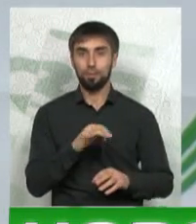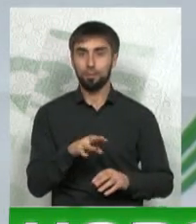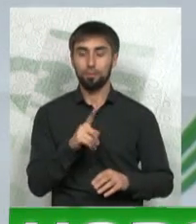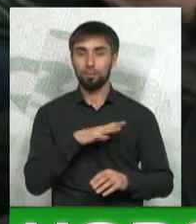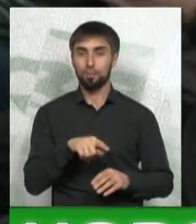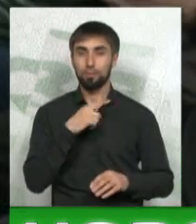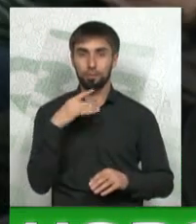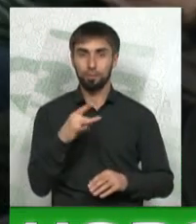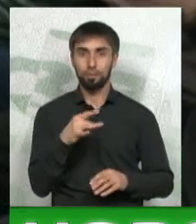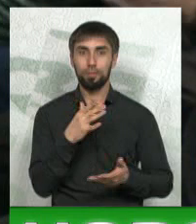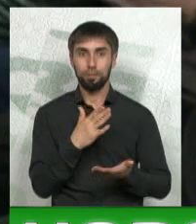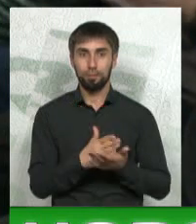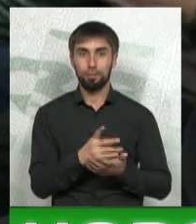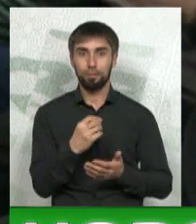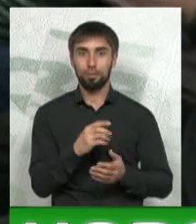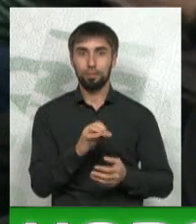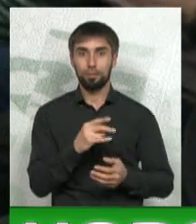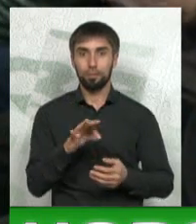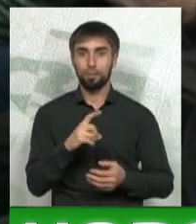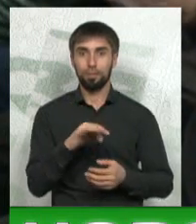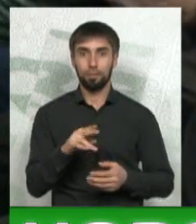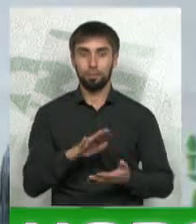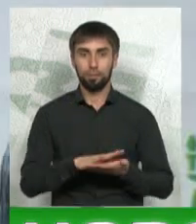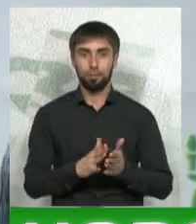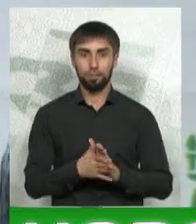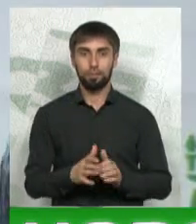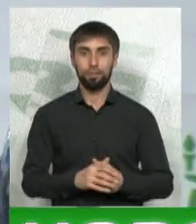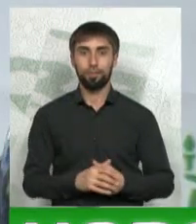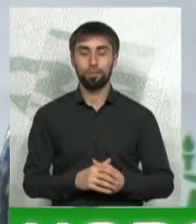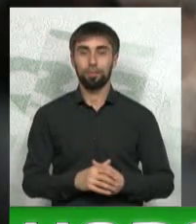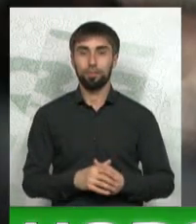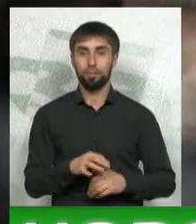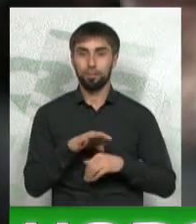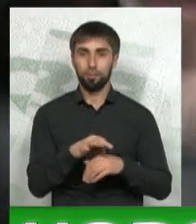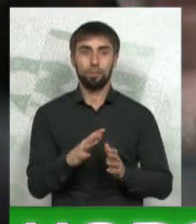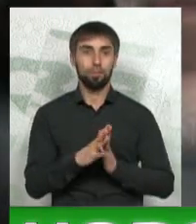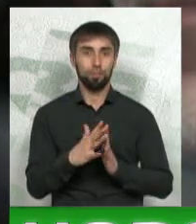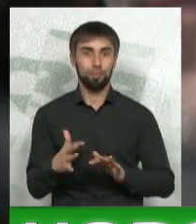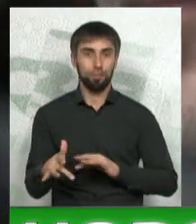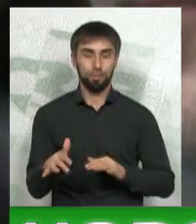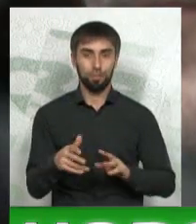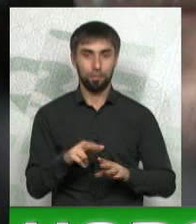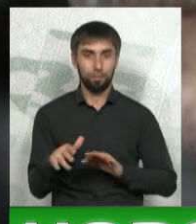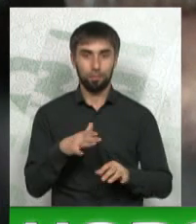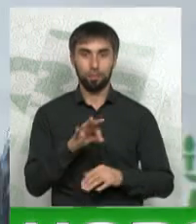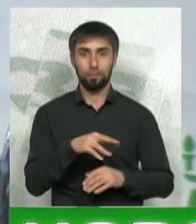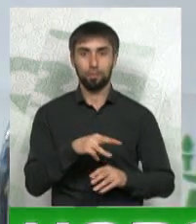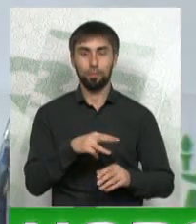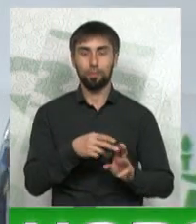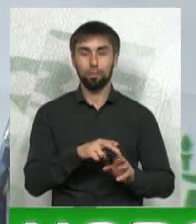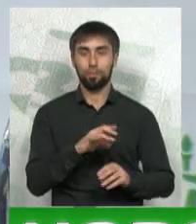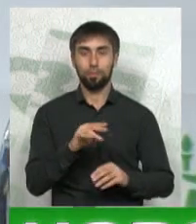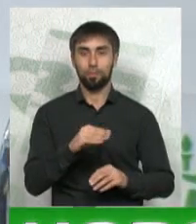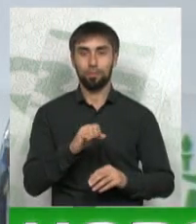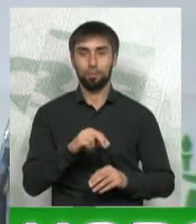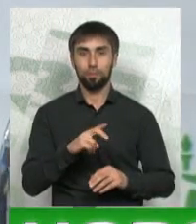что в регионе наблюдается нестабильная эпид-обстановка. Прошло масштабное мероприятие по Биджанбегу в горной части